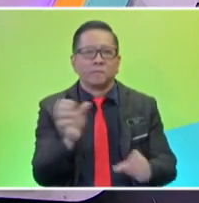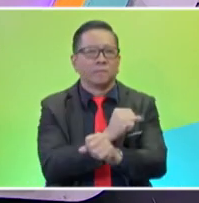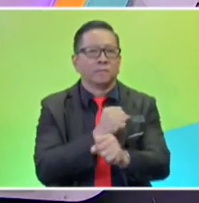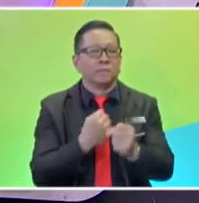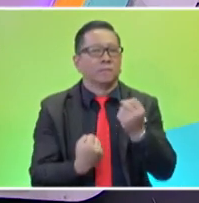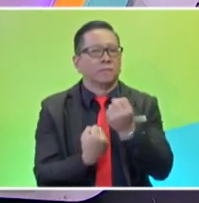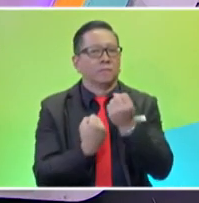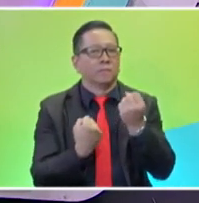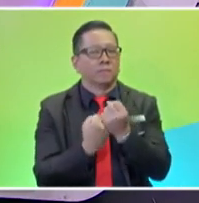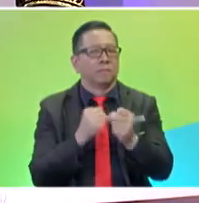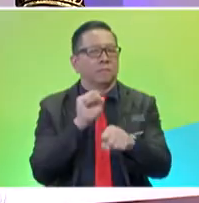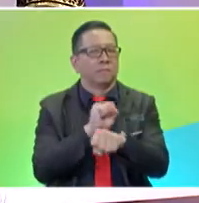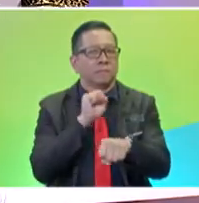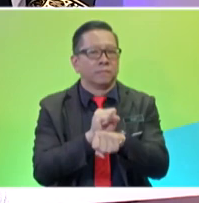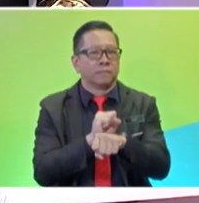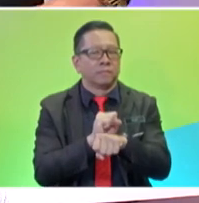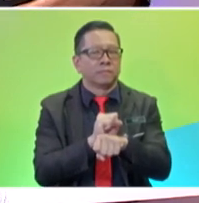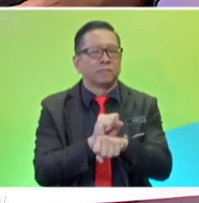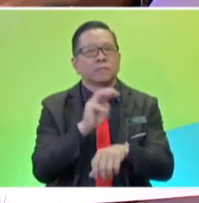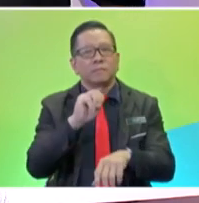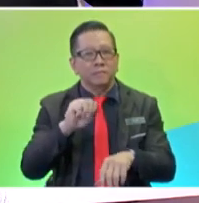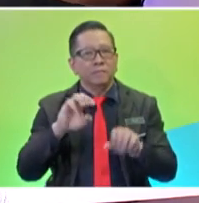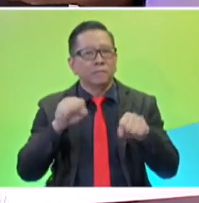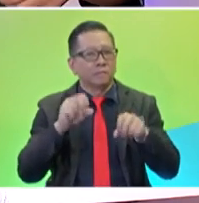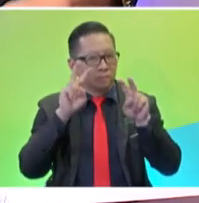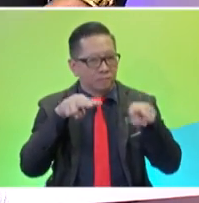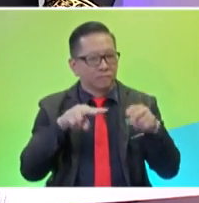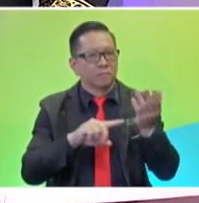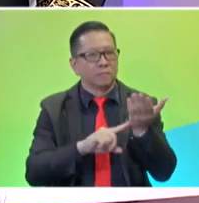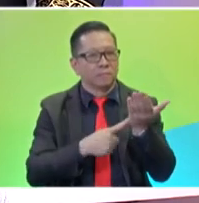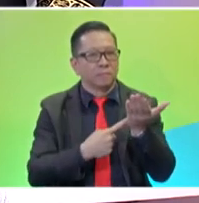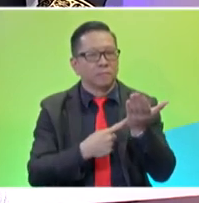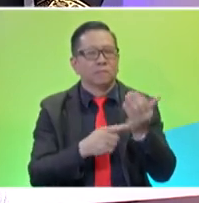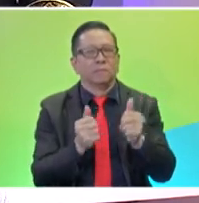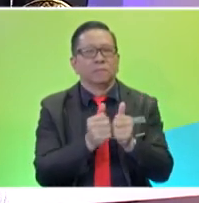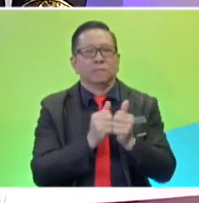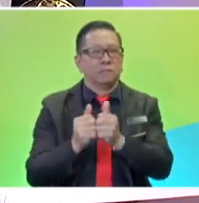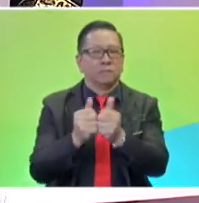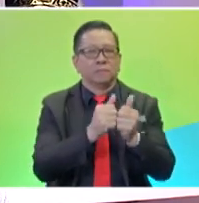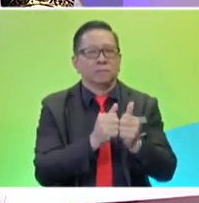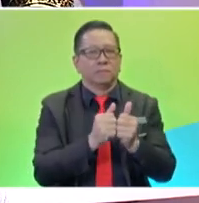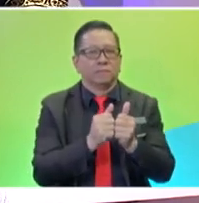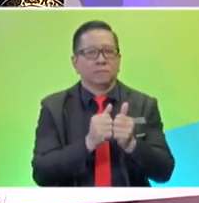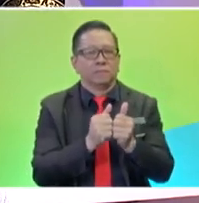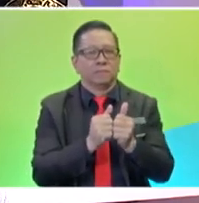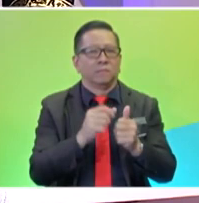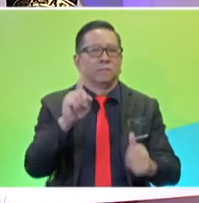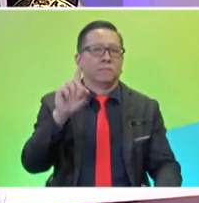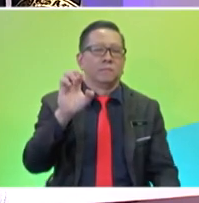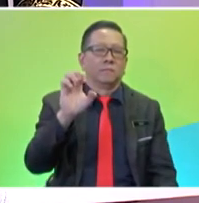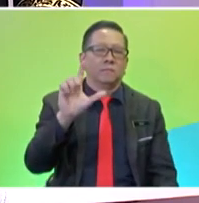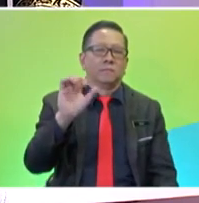untuk latihan pengukuhan dan juga boleh melihat smule kita bersama ah di kota Ada lima